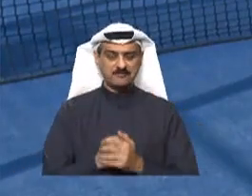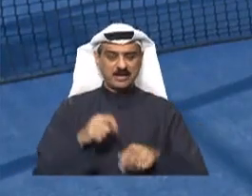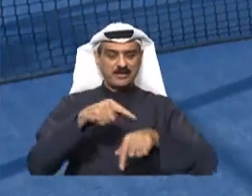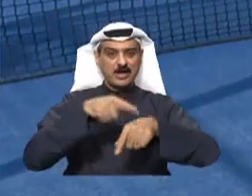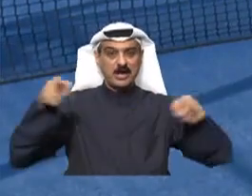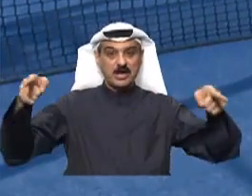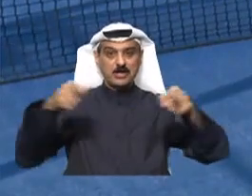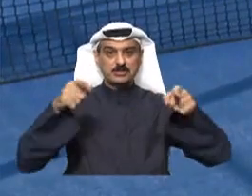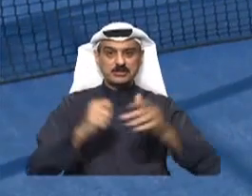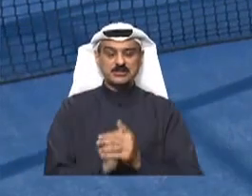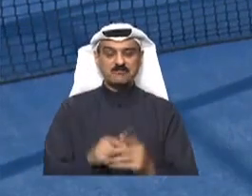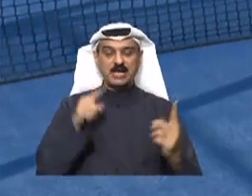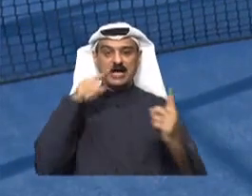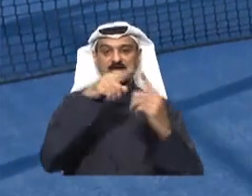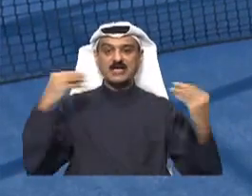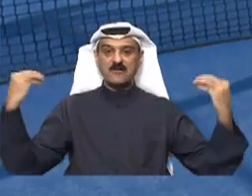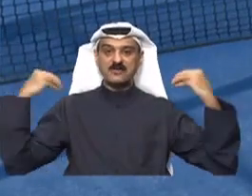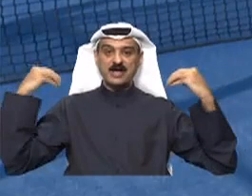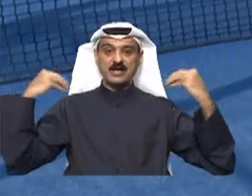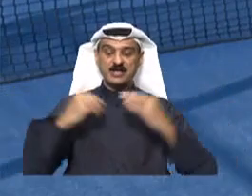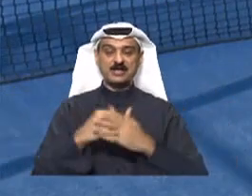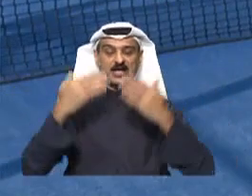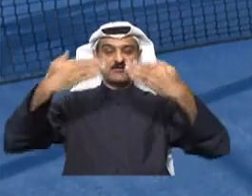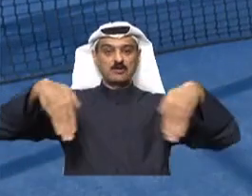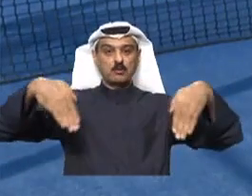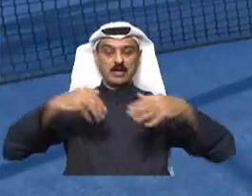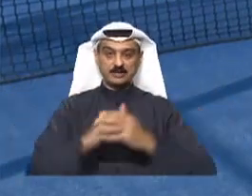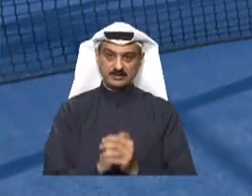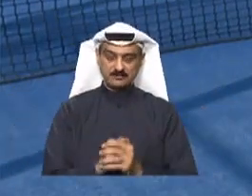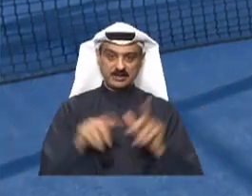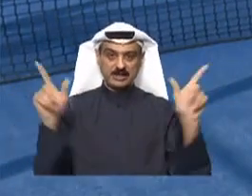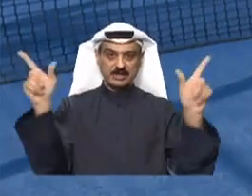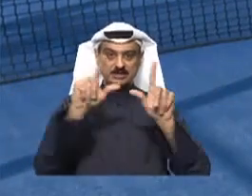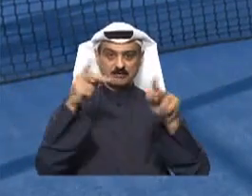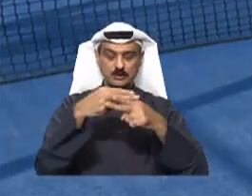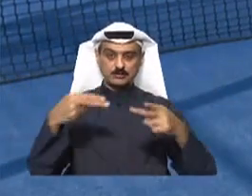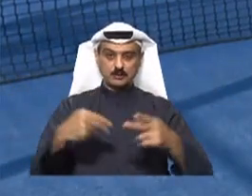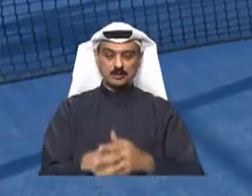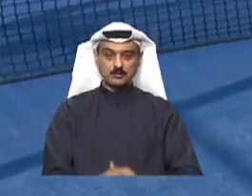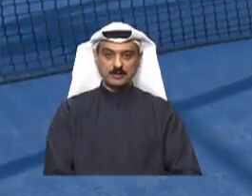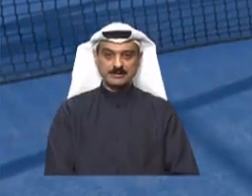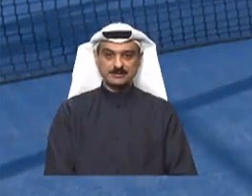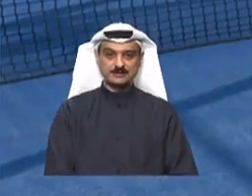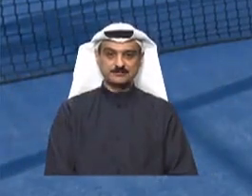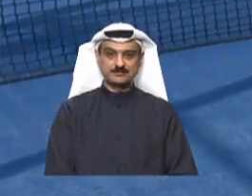هؤلاء هم أهداف الرياضة لذوي الإعاقة. مروة محرم، تلفزيون دولة الكويت.